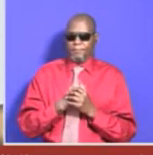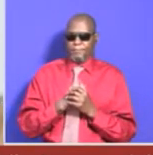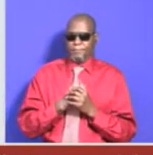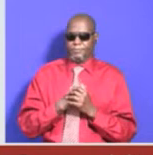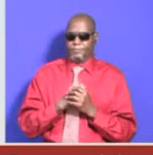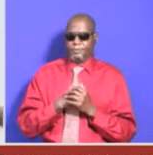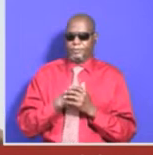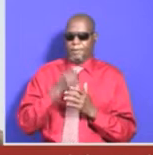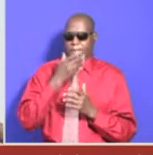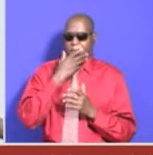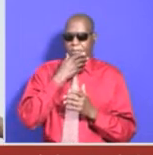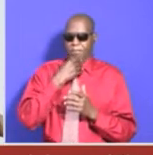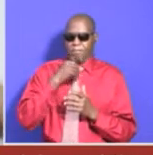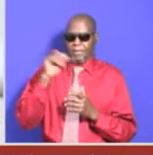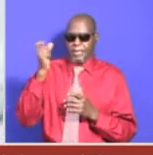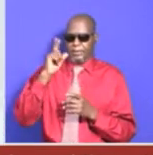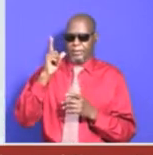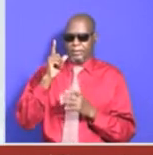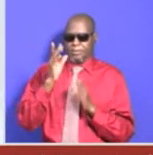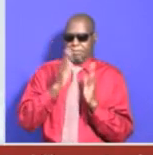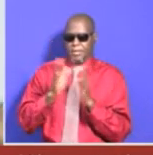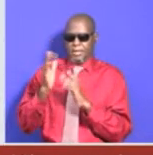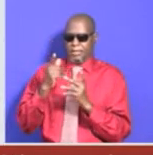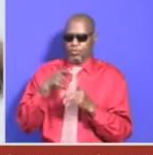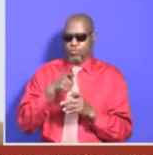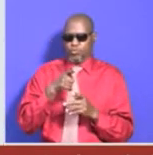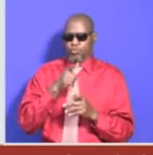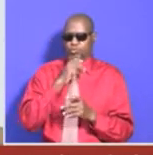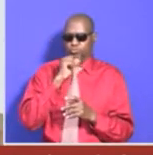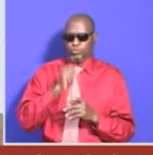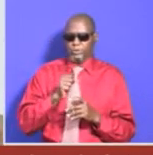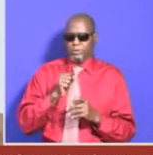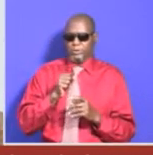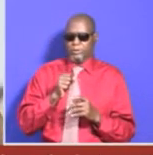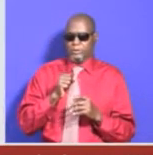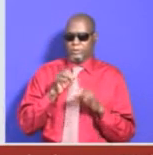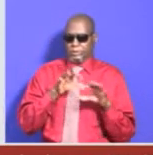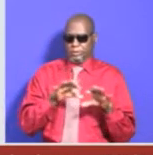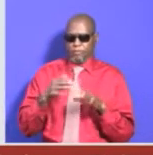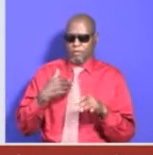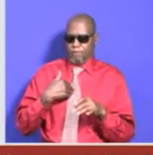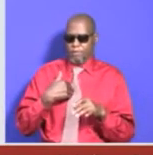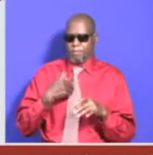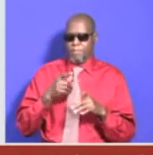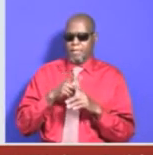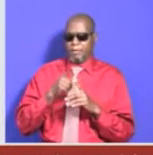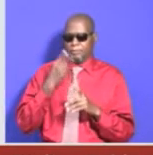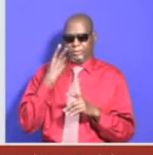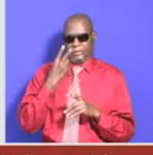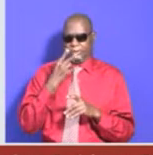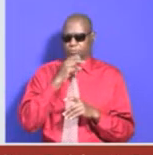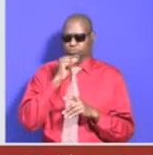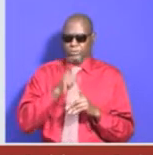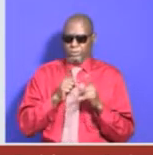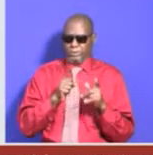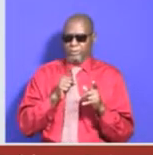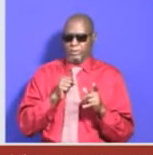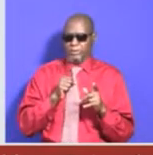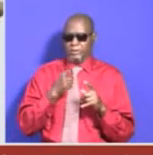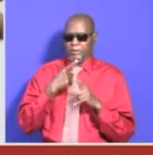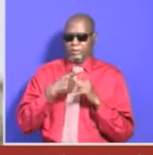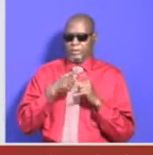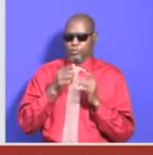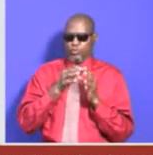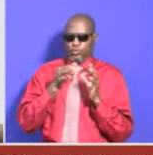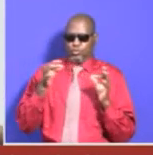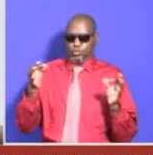amepanga yeye sasa. Sasa hii mzee ameumia, tuseme ukweli. Na amejitolea kwa nchi hii. Sasa rais ameona hii mzee baada ya kumia